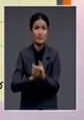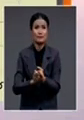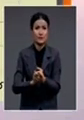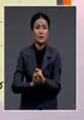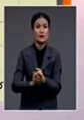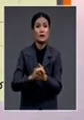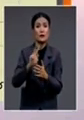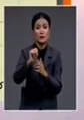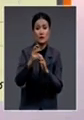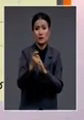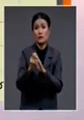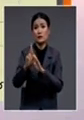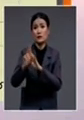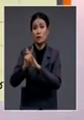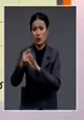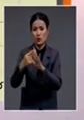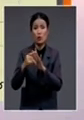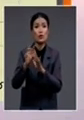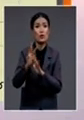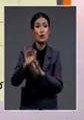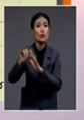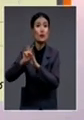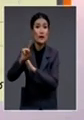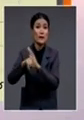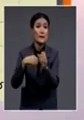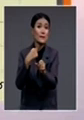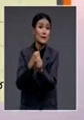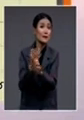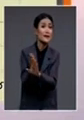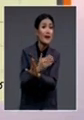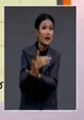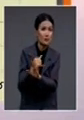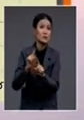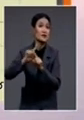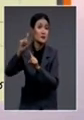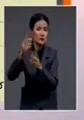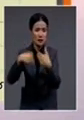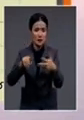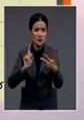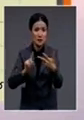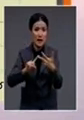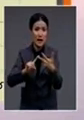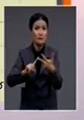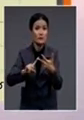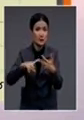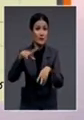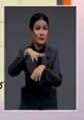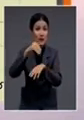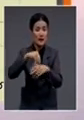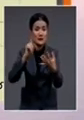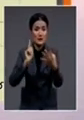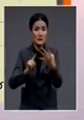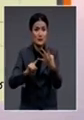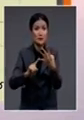อร์เวย ์ครับ หล่นแชมป์เก่าจากปีที่แล้วนี่นอร์เวย์เขาเป็นอันดับที่1 นะคะอันดับที่3คือเดนมาร์กอันดับที่4คือไอซ์แล